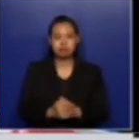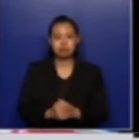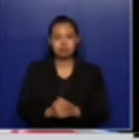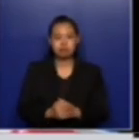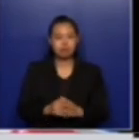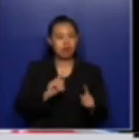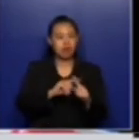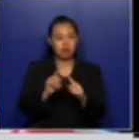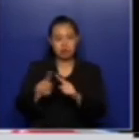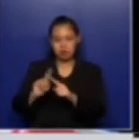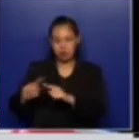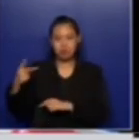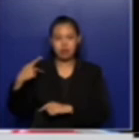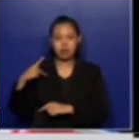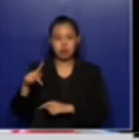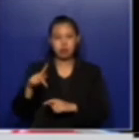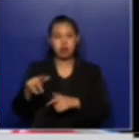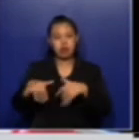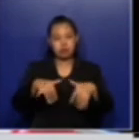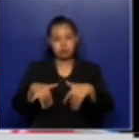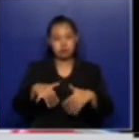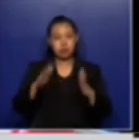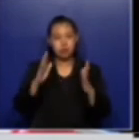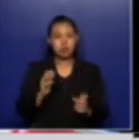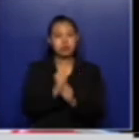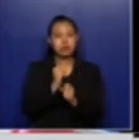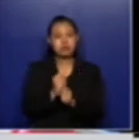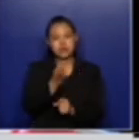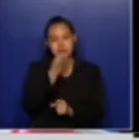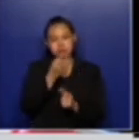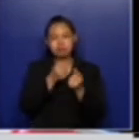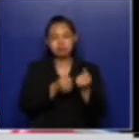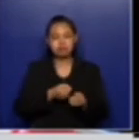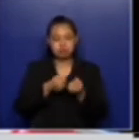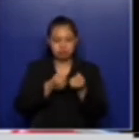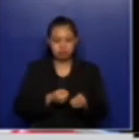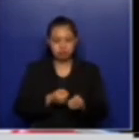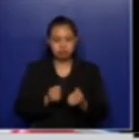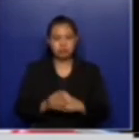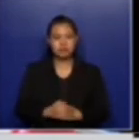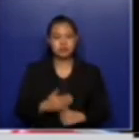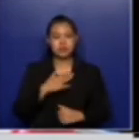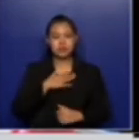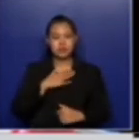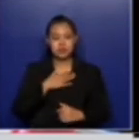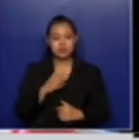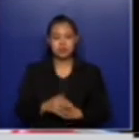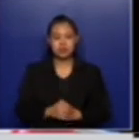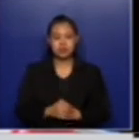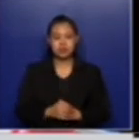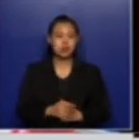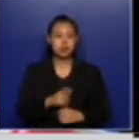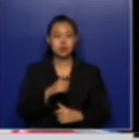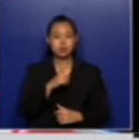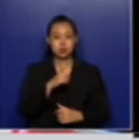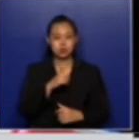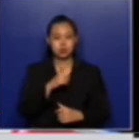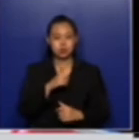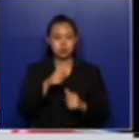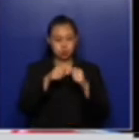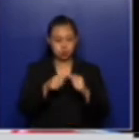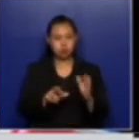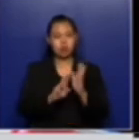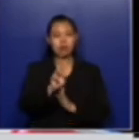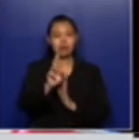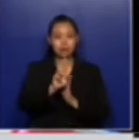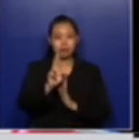มันจะเป็นประโยชน์กับพี่น้องเกษตรกรแต่วันนี้ดิฉันในฐานะที่อยู่ที่จังหวัดเชีย